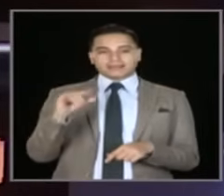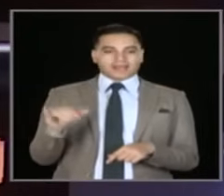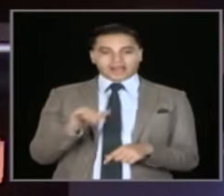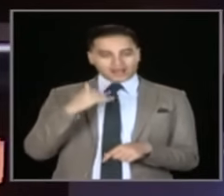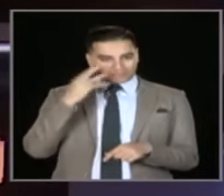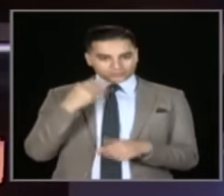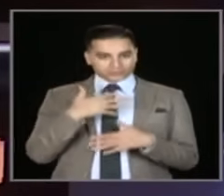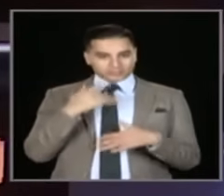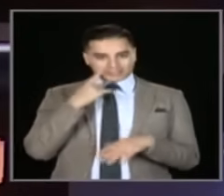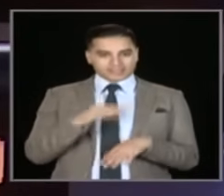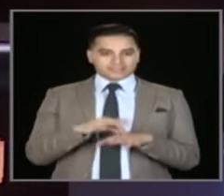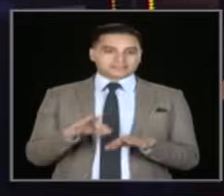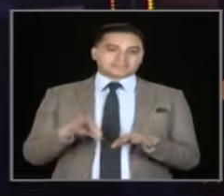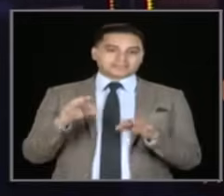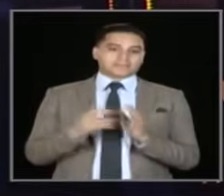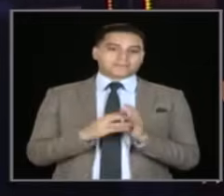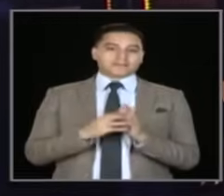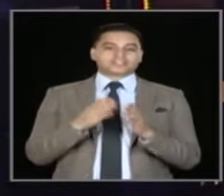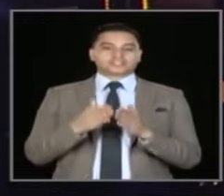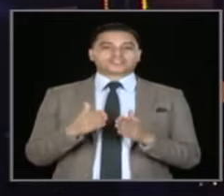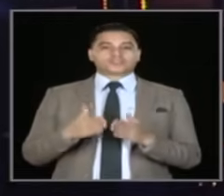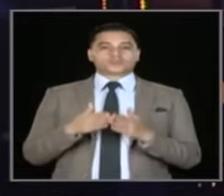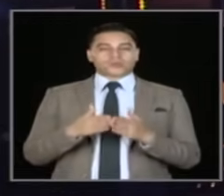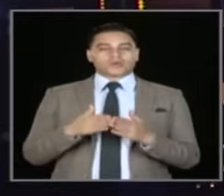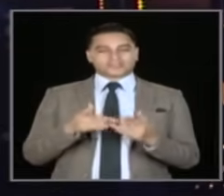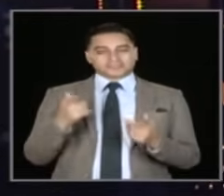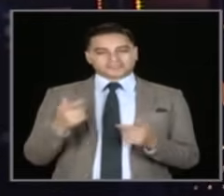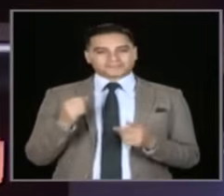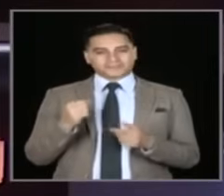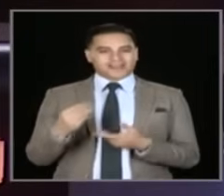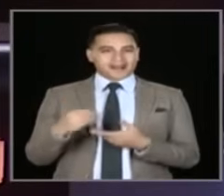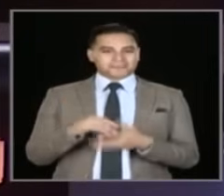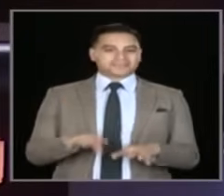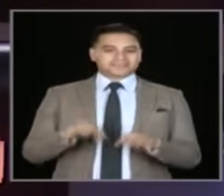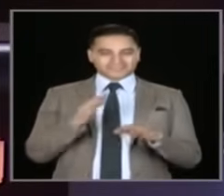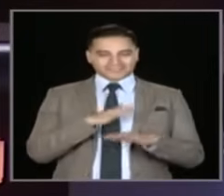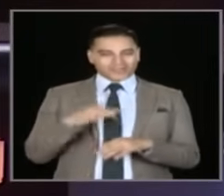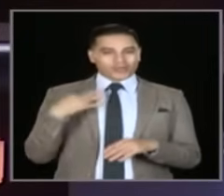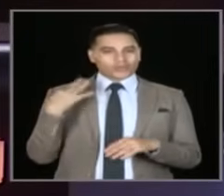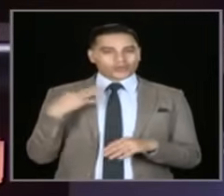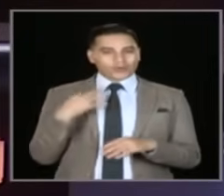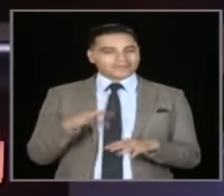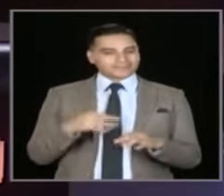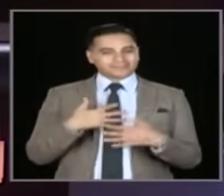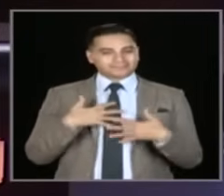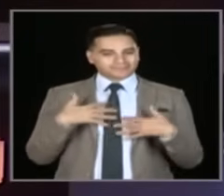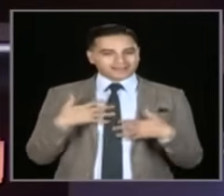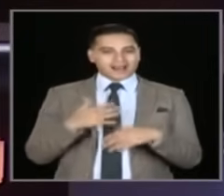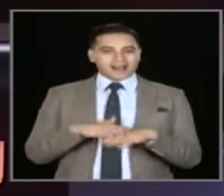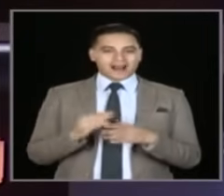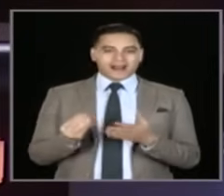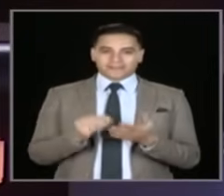لي دول بذره جديده لجامعه كونت سويس، فتجربه كمجمل لا يعني الصراحه رغم ان هي تعتبر